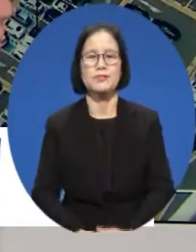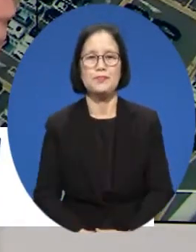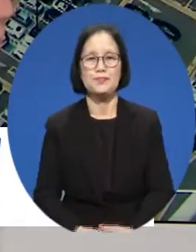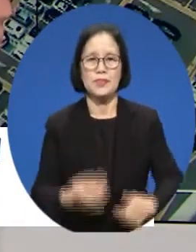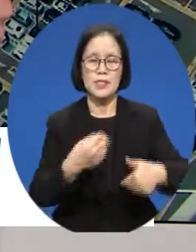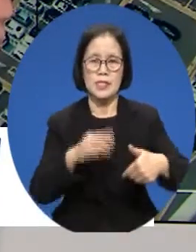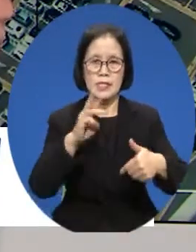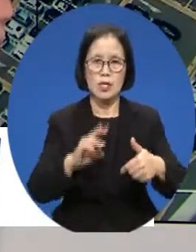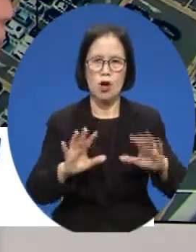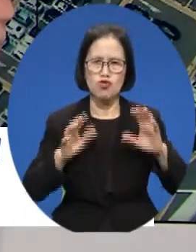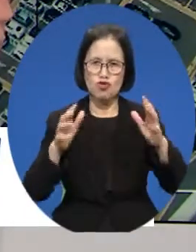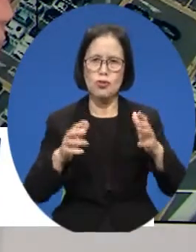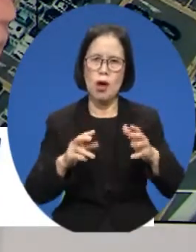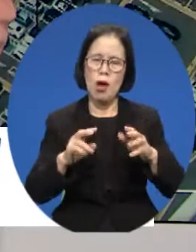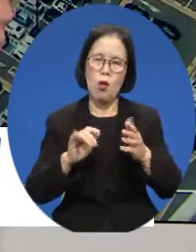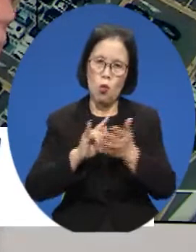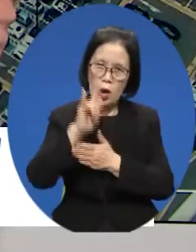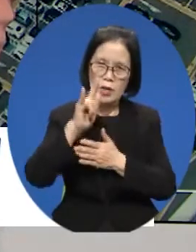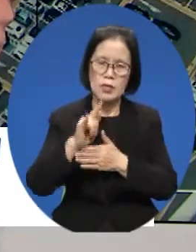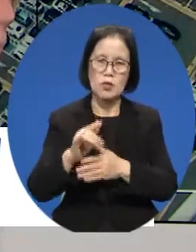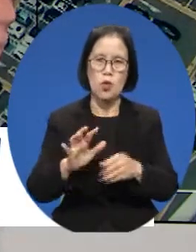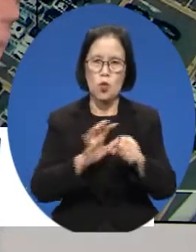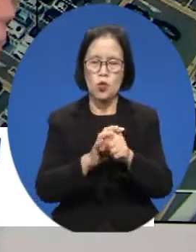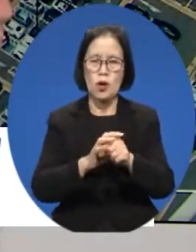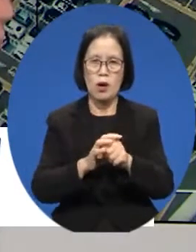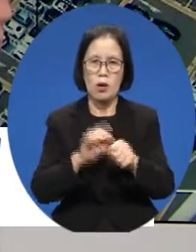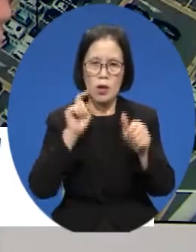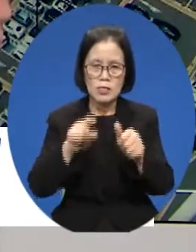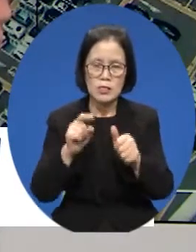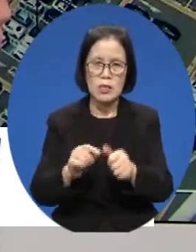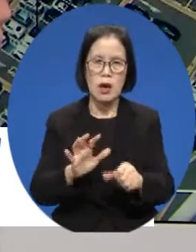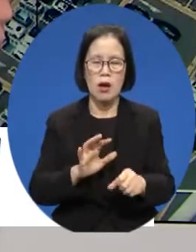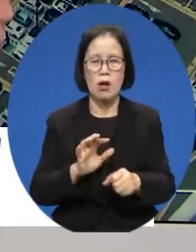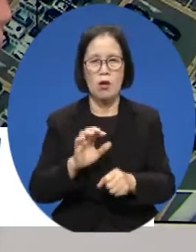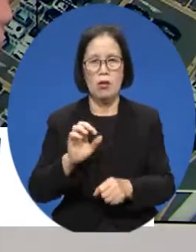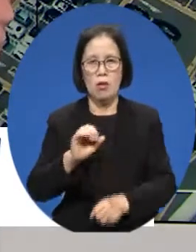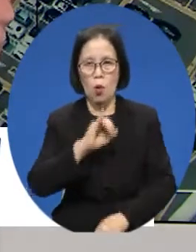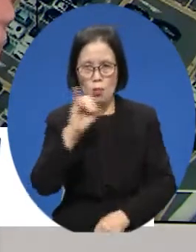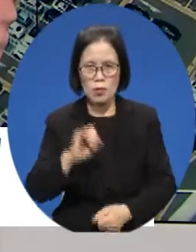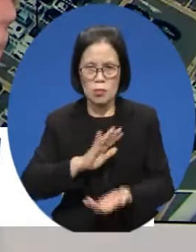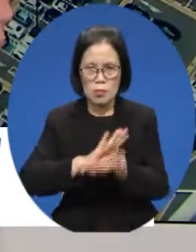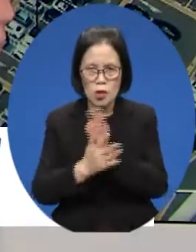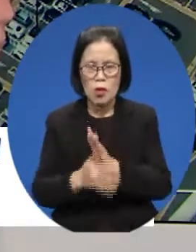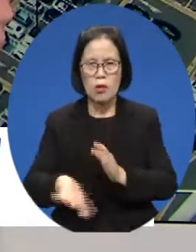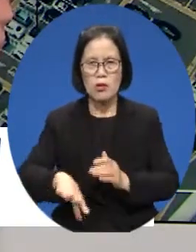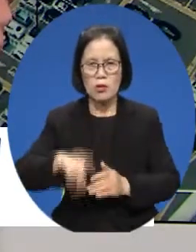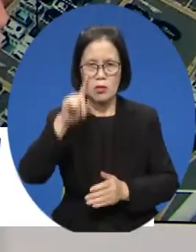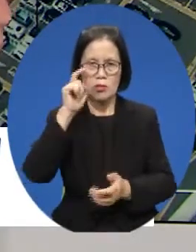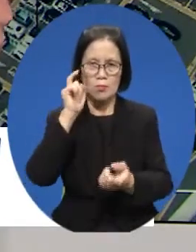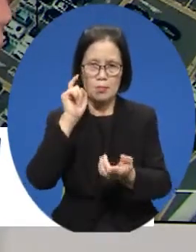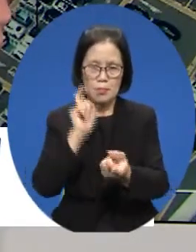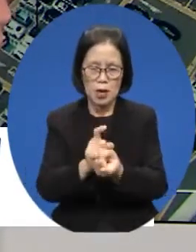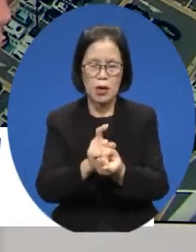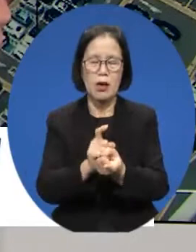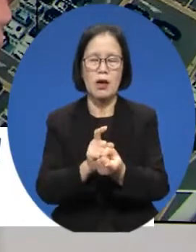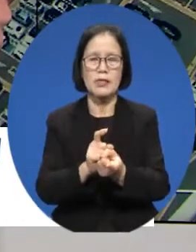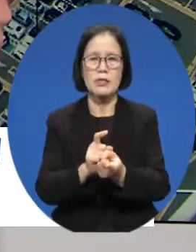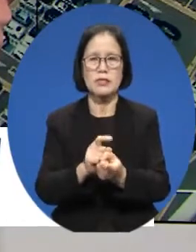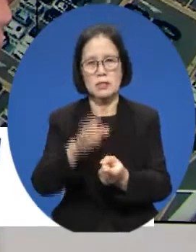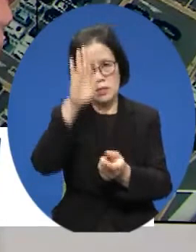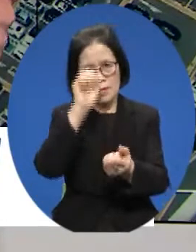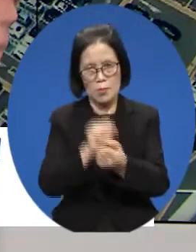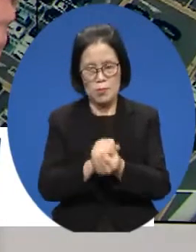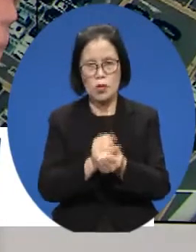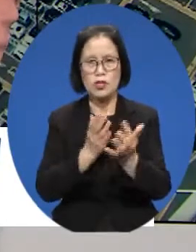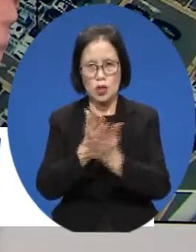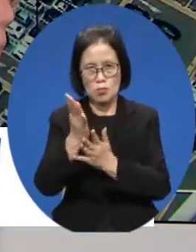인천 국제 공항 등이 위치해 있고 코론 알고 확진 자와 5 미끄러운 변이 확진 자가 최초로 발생한 인천시가 감염병 전문 병원